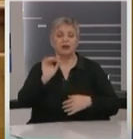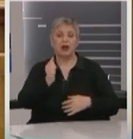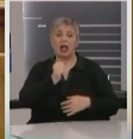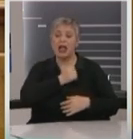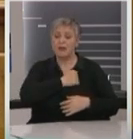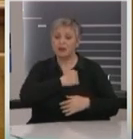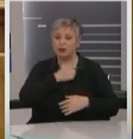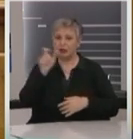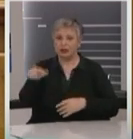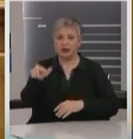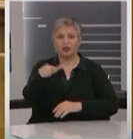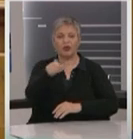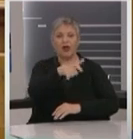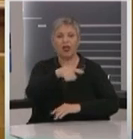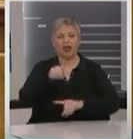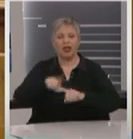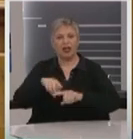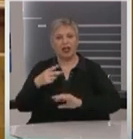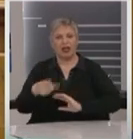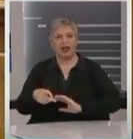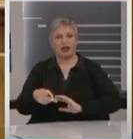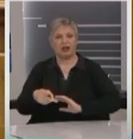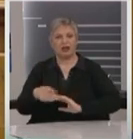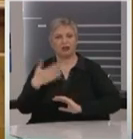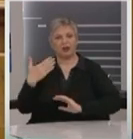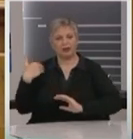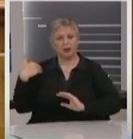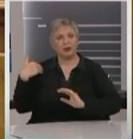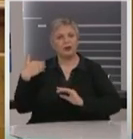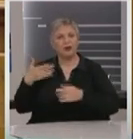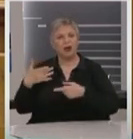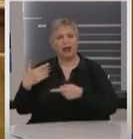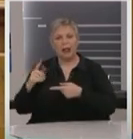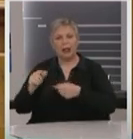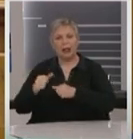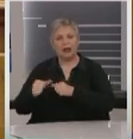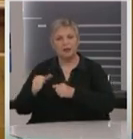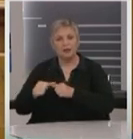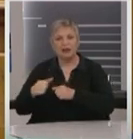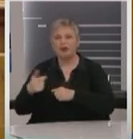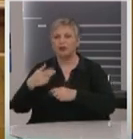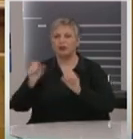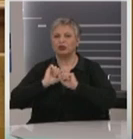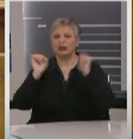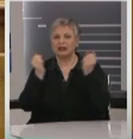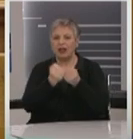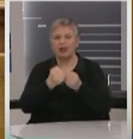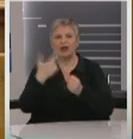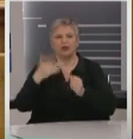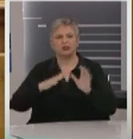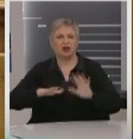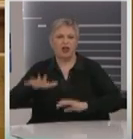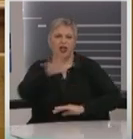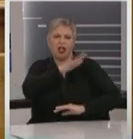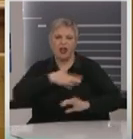ανθρώπους αυτής της χώρας. Αυτούς που συναντούμε τους τελευταίους μήνες στα περιφερειακά συνέδρια, από τη Θράκη μέχρι την Κρήτη. Τους